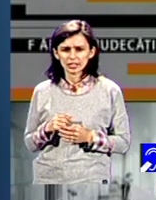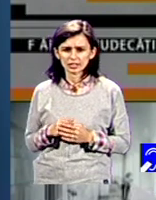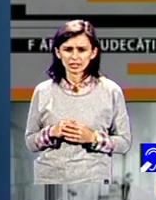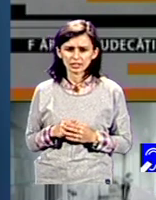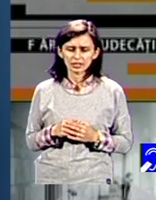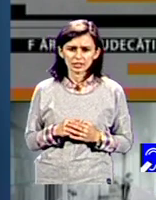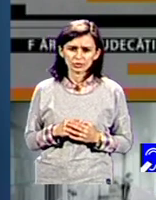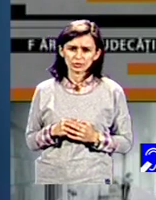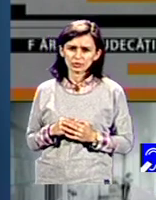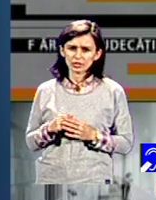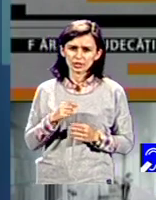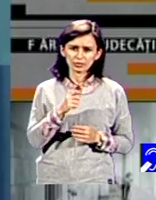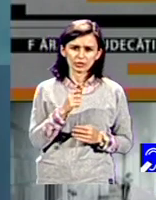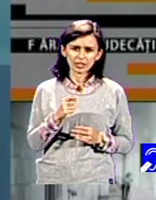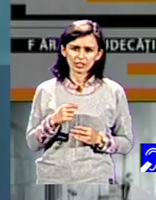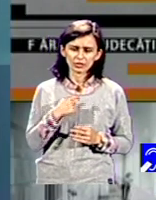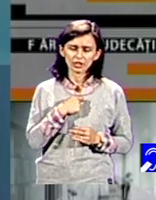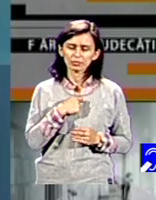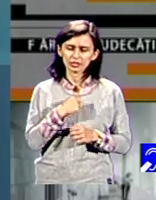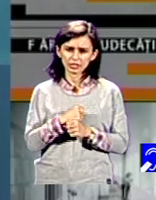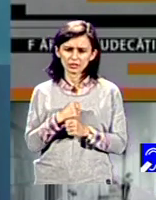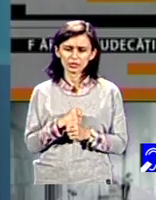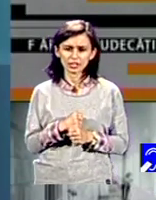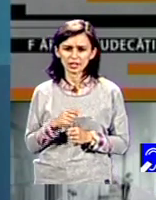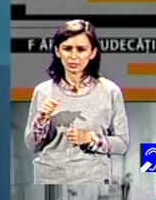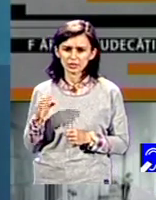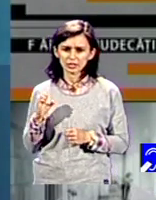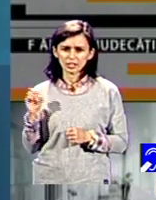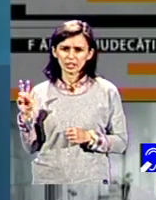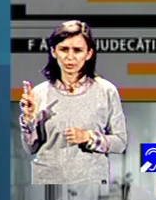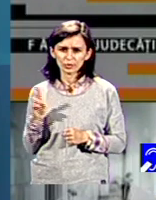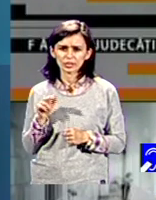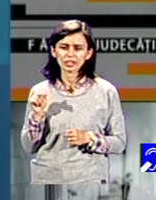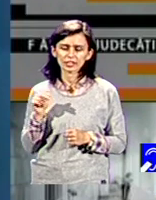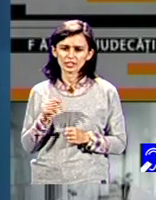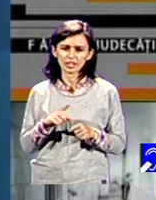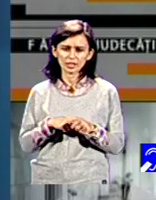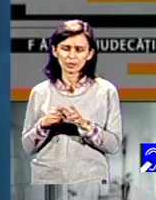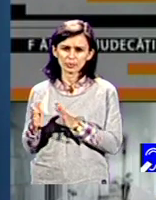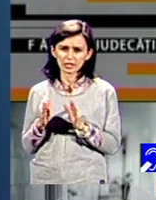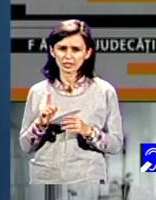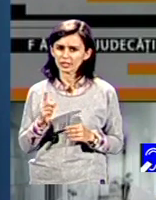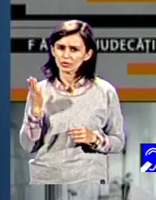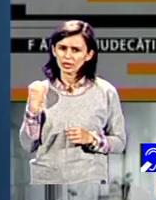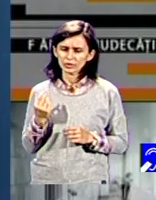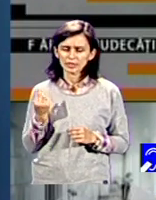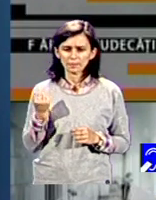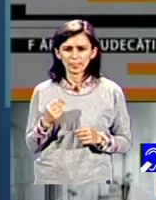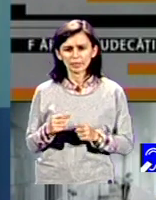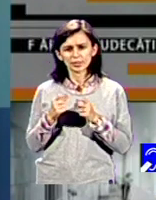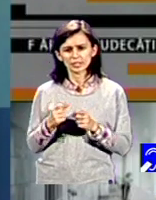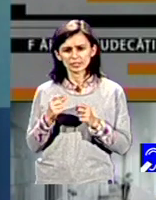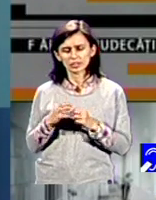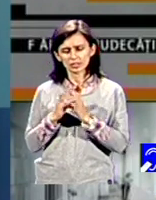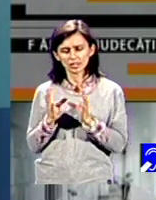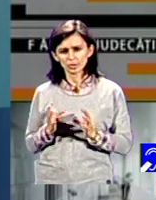copilul de suflet așa cum cum în lumea știm în acea perioadă Acum trei ani de zile nu stă pe ă deloc bine situația România în ceea ce privește